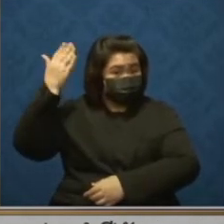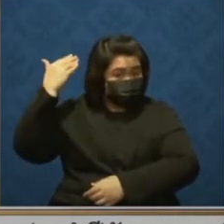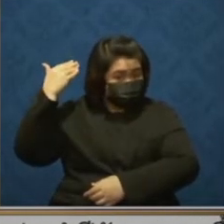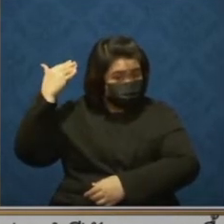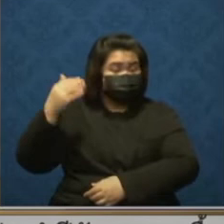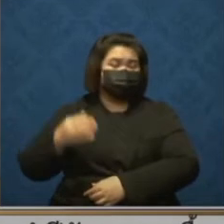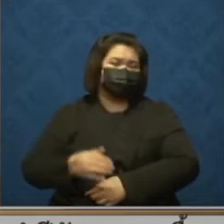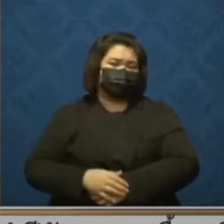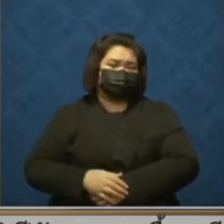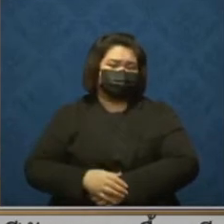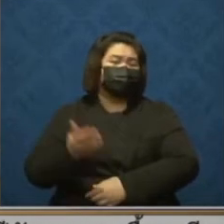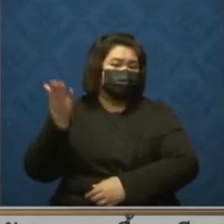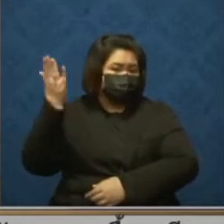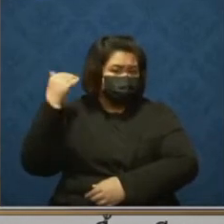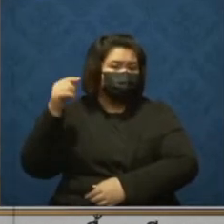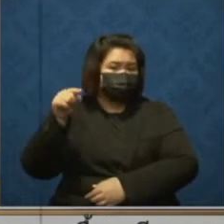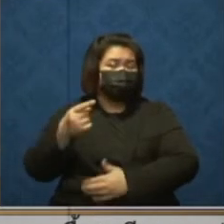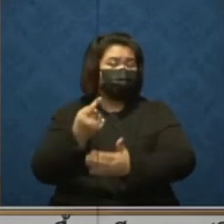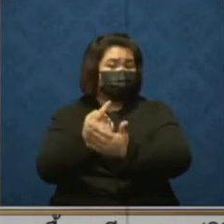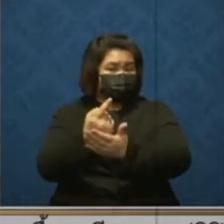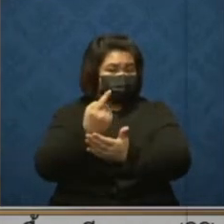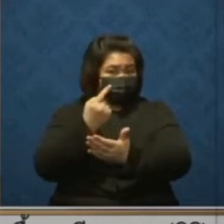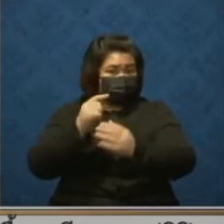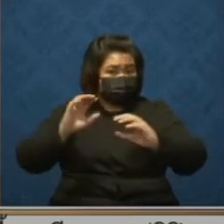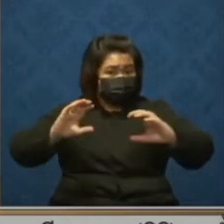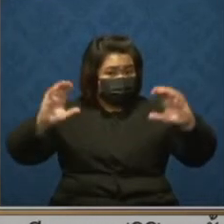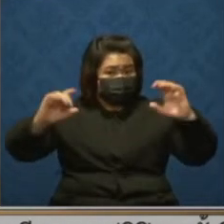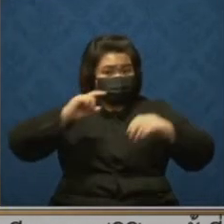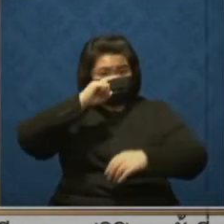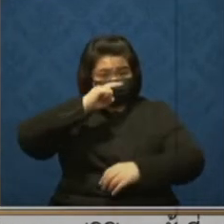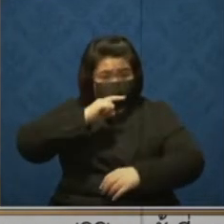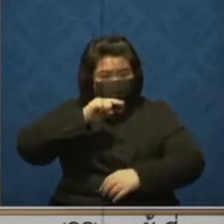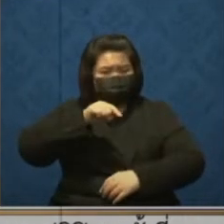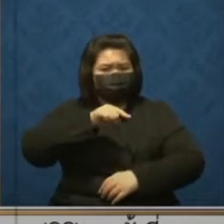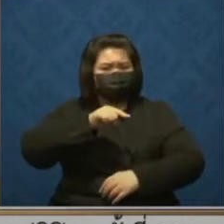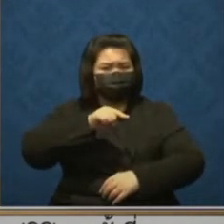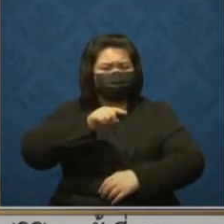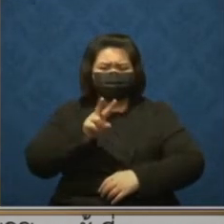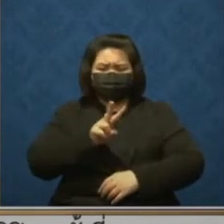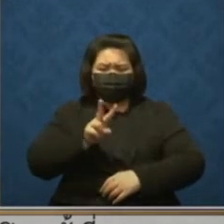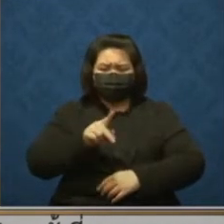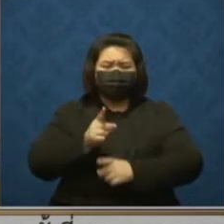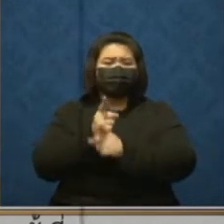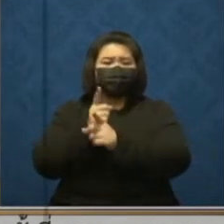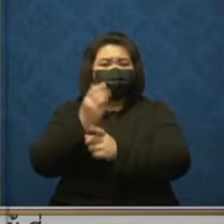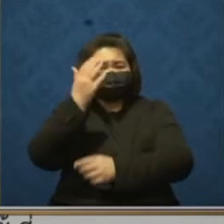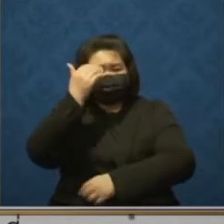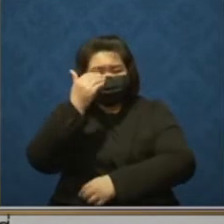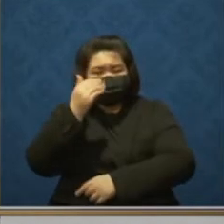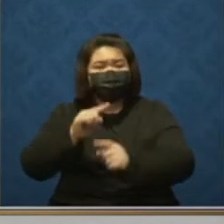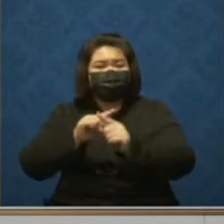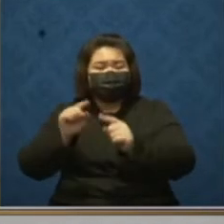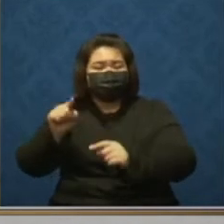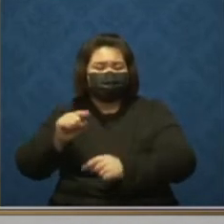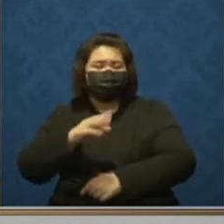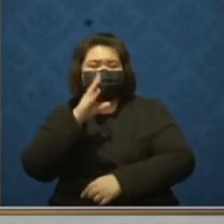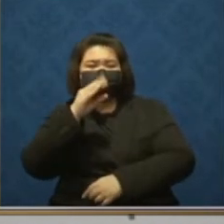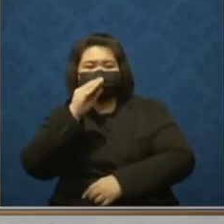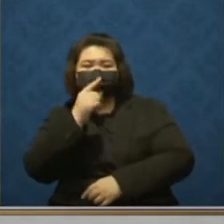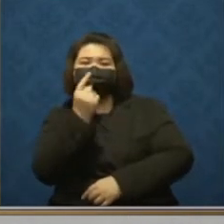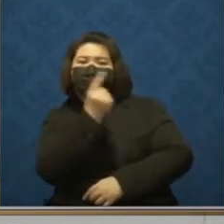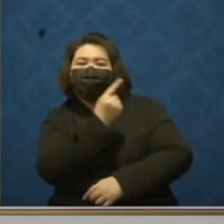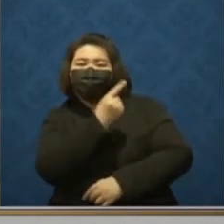เป็นอดีตตัวแทนรัฐบาลไทยแต่เพียงเพราะว่าเขาออกมาวิพากษ์วิจารณ์พลเอกประยุทธ์